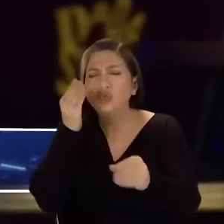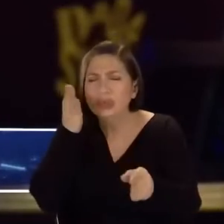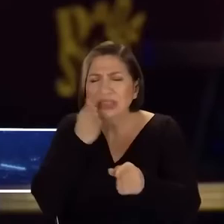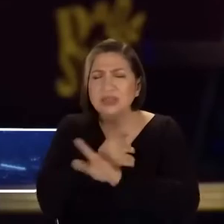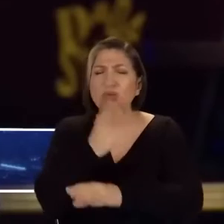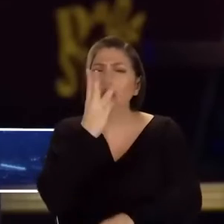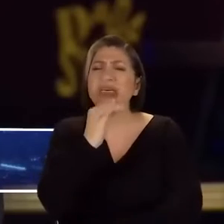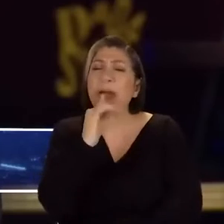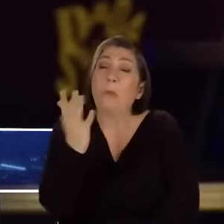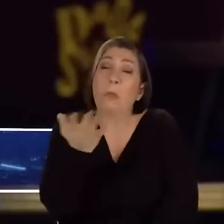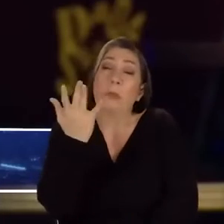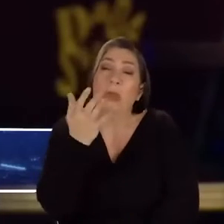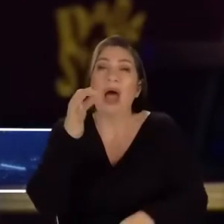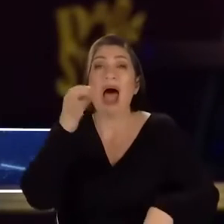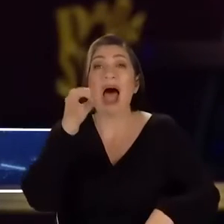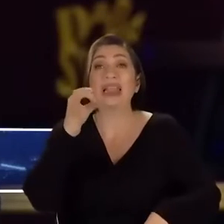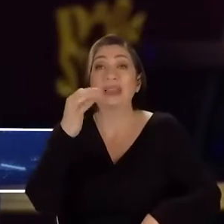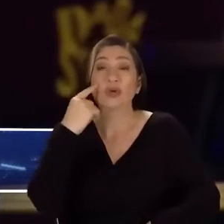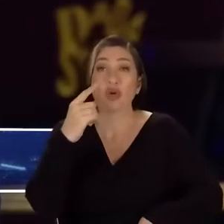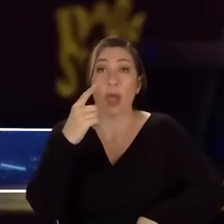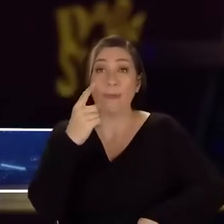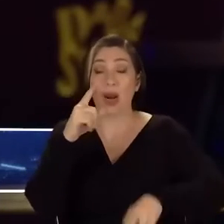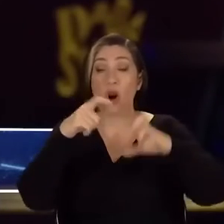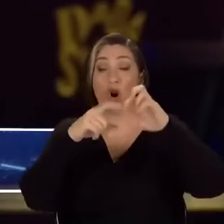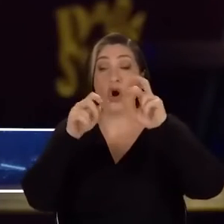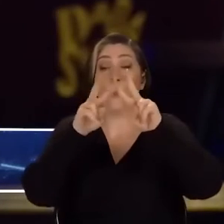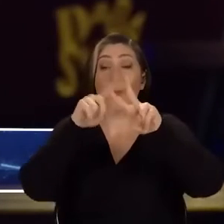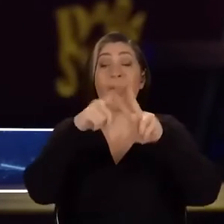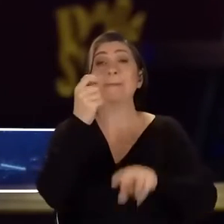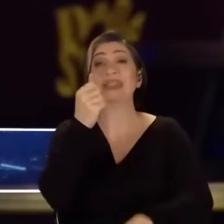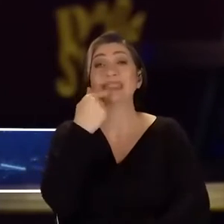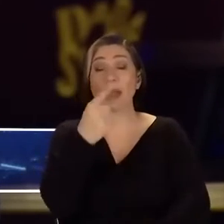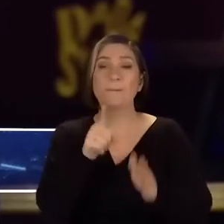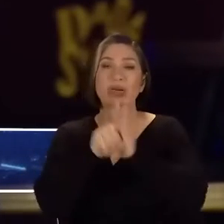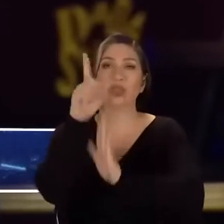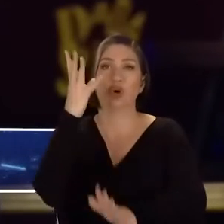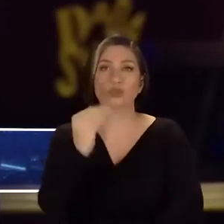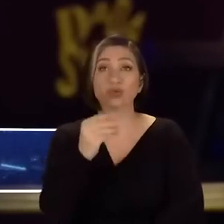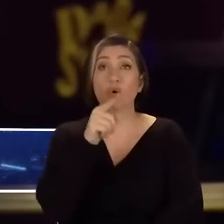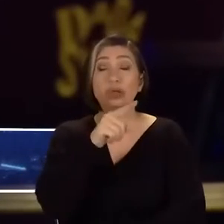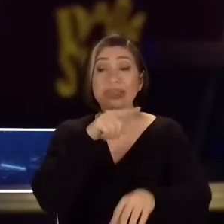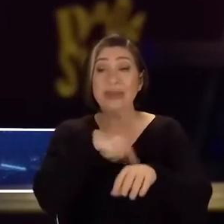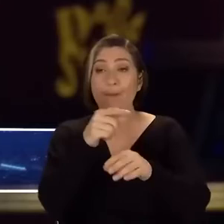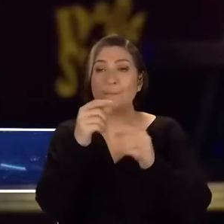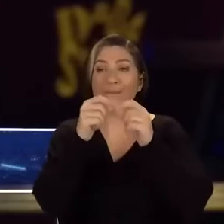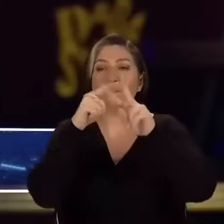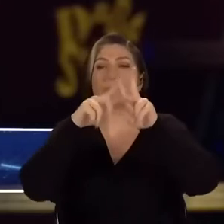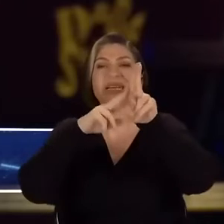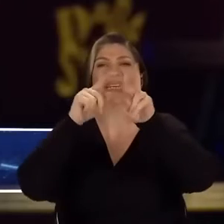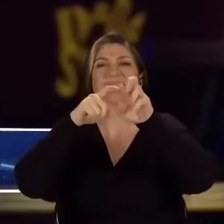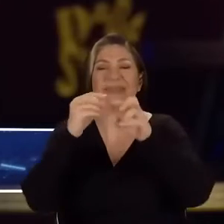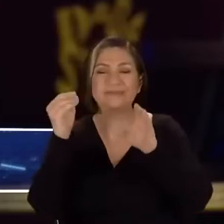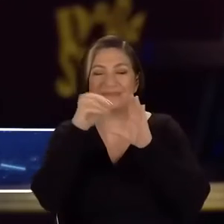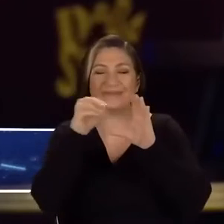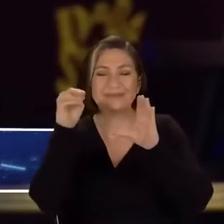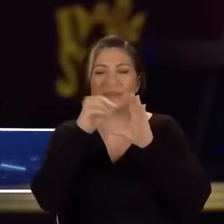3 gram ya da neyse altından oluşan bir Roma parasıdır dediklerinde başarılı olmuş. Ne zaman ki onun içine bakır katmaya başlamışlar, bir süre